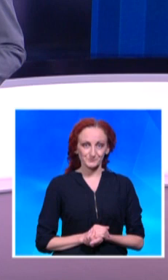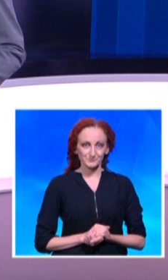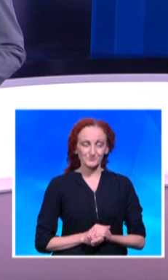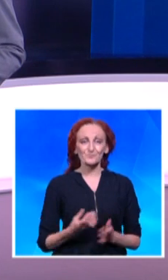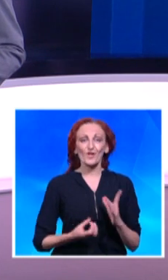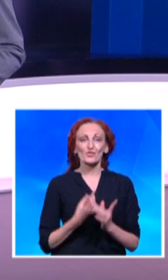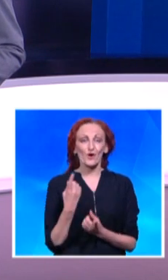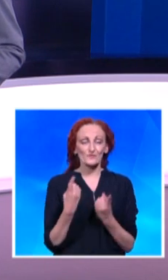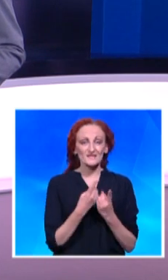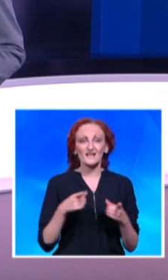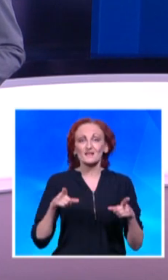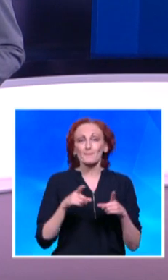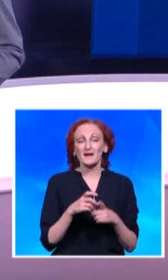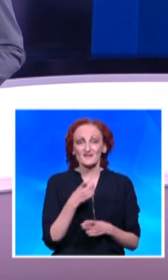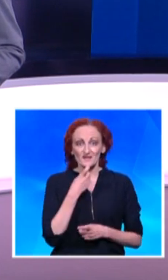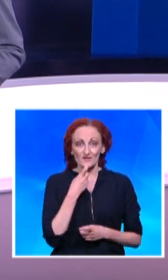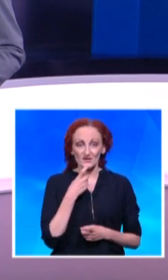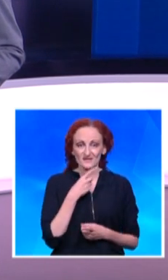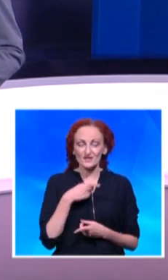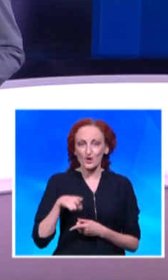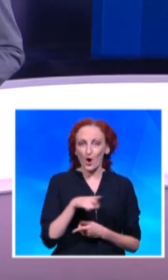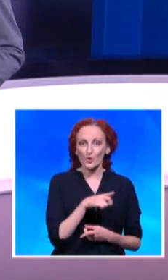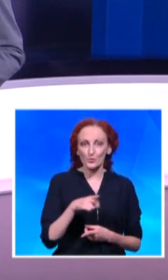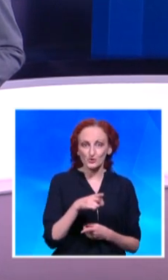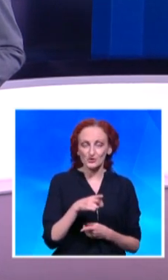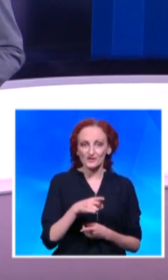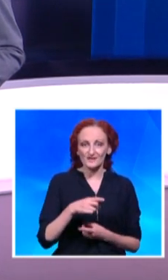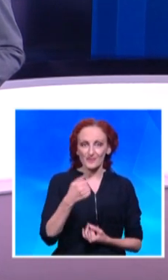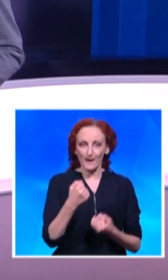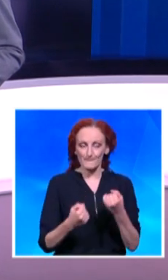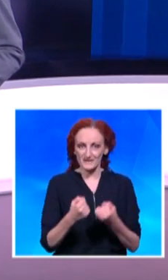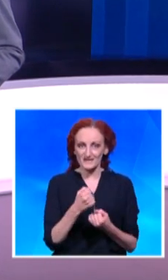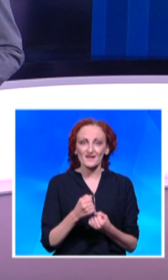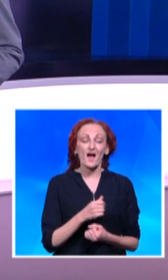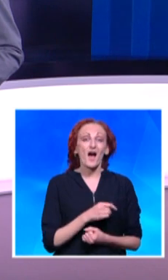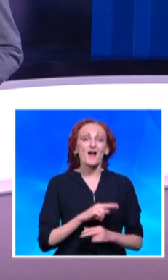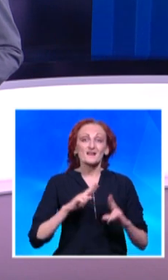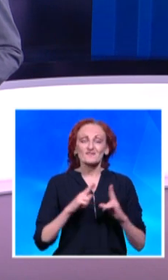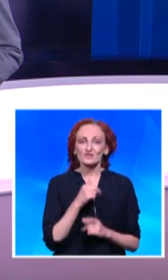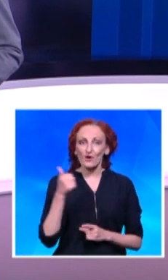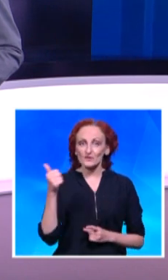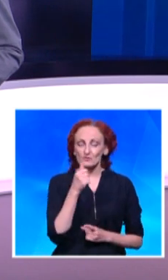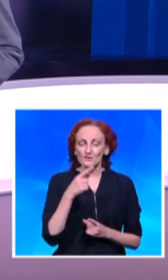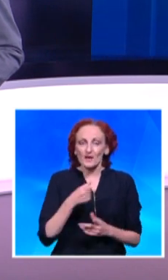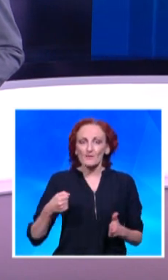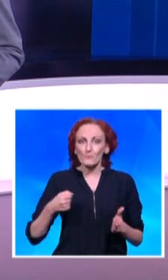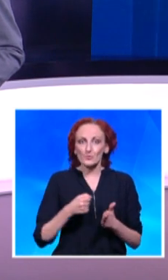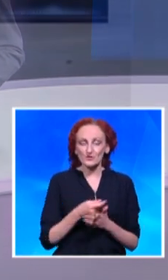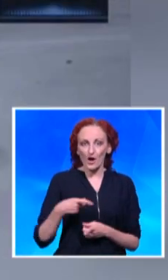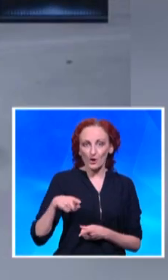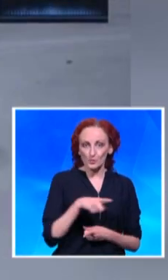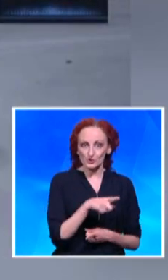Нова среща на Макс Верстапен с Гуштер на пистата. Световният шампион във Формула 1 едва не сгази вечугото в тренировката в